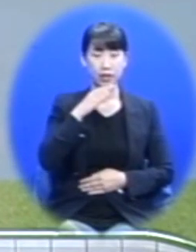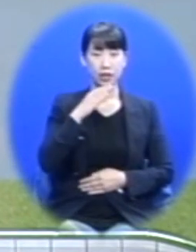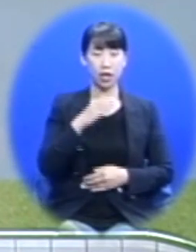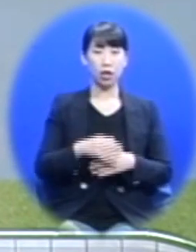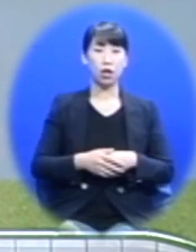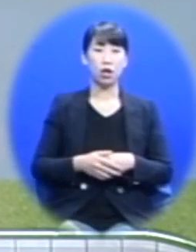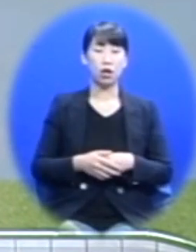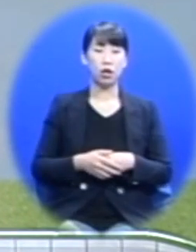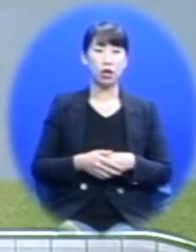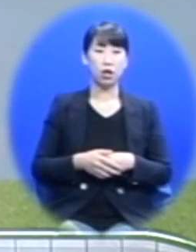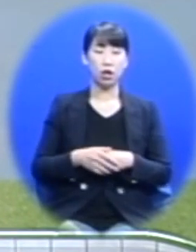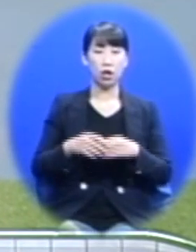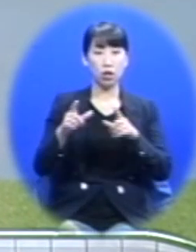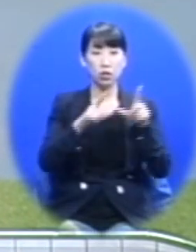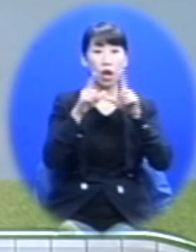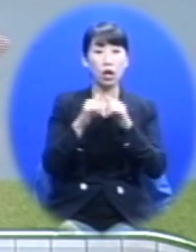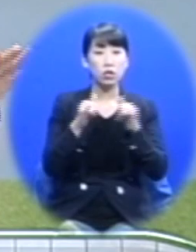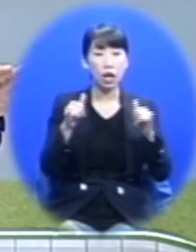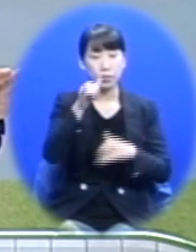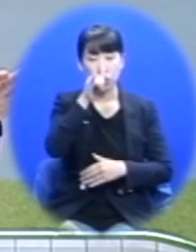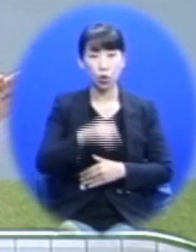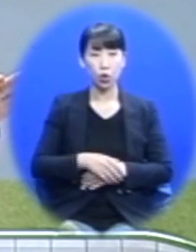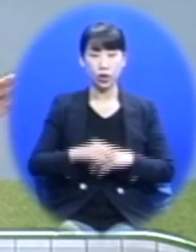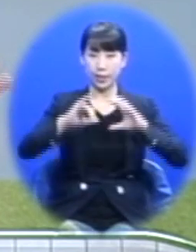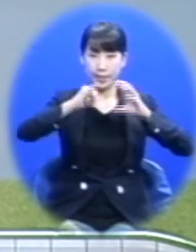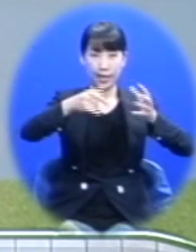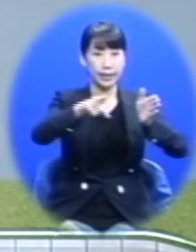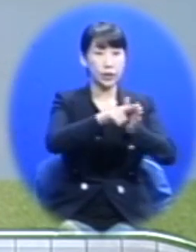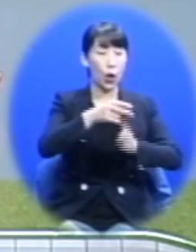있다니까. 이 세상 정말 의지하지 않고